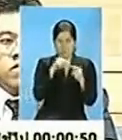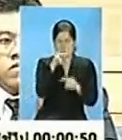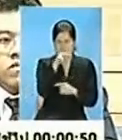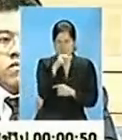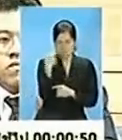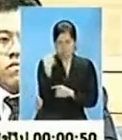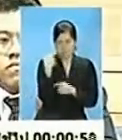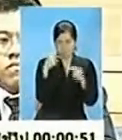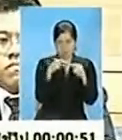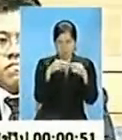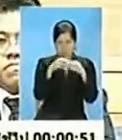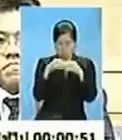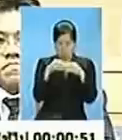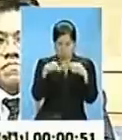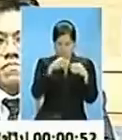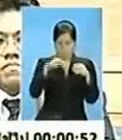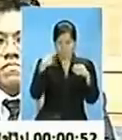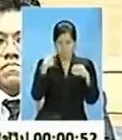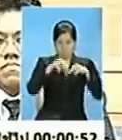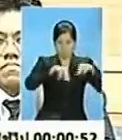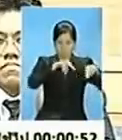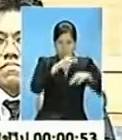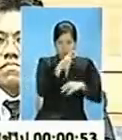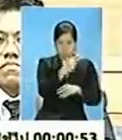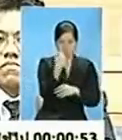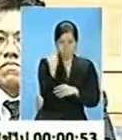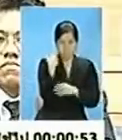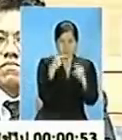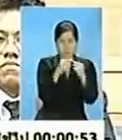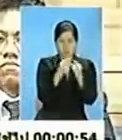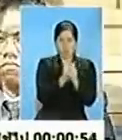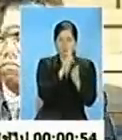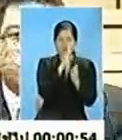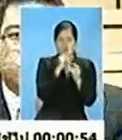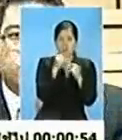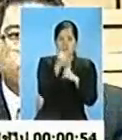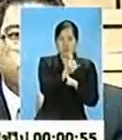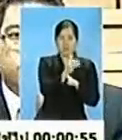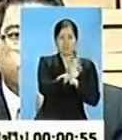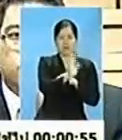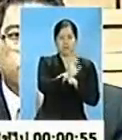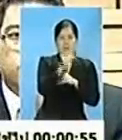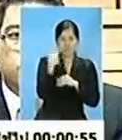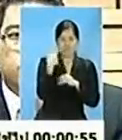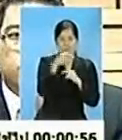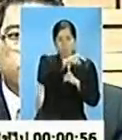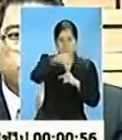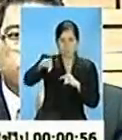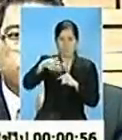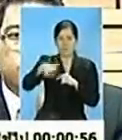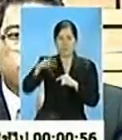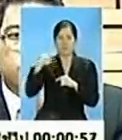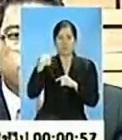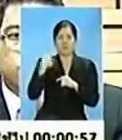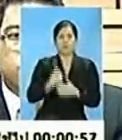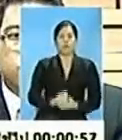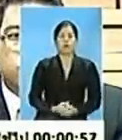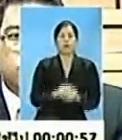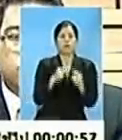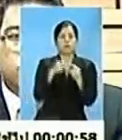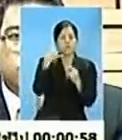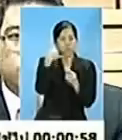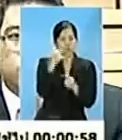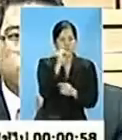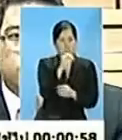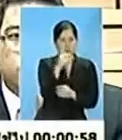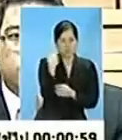ในคลิปจะเห็นนะเข้าไปช่องนี้เขาปฏิเสธเฮ้ยไม่ได้ไม่ได้ออกไปออกไปเสร็จออกไปจ่ายตังค์โทรศัพท์บอกให้เข้า